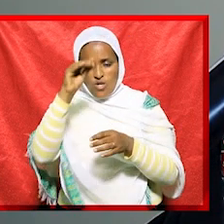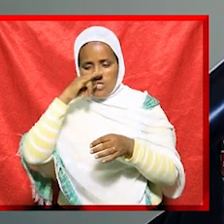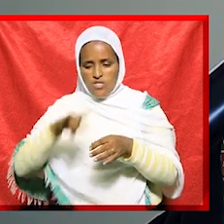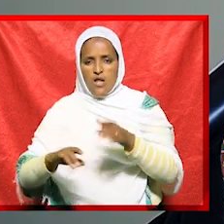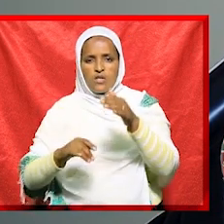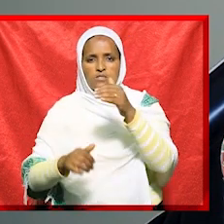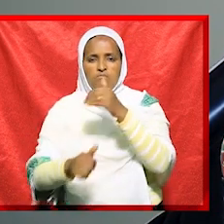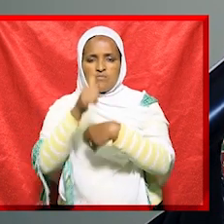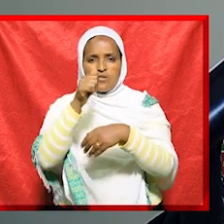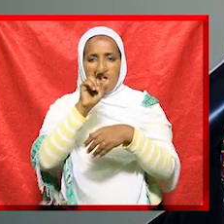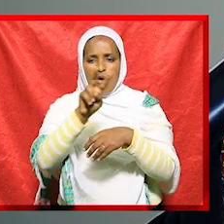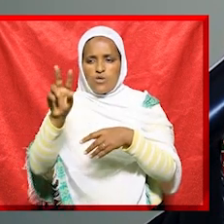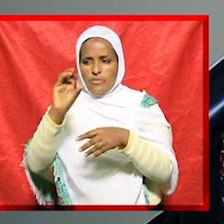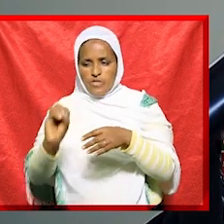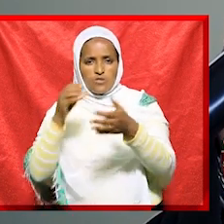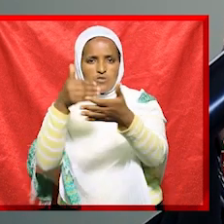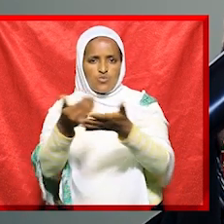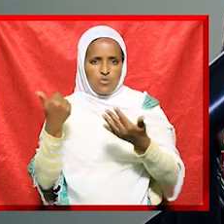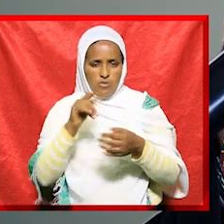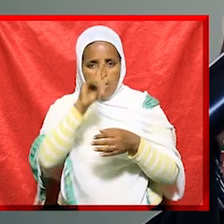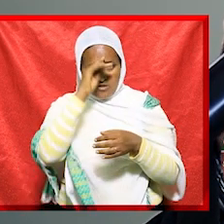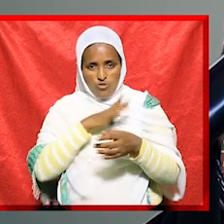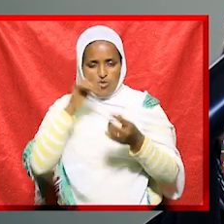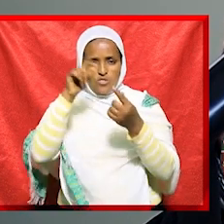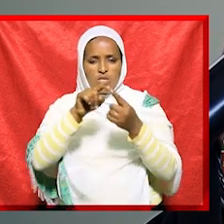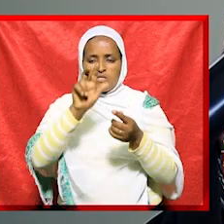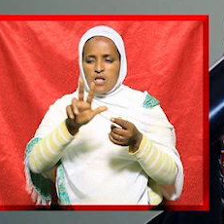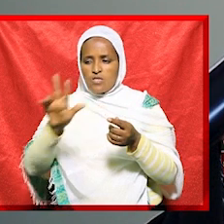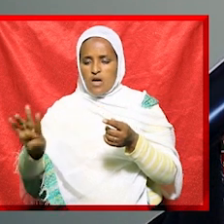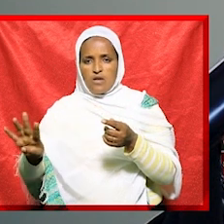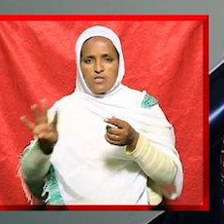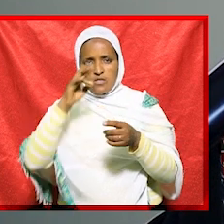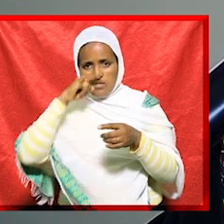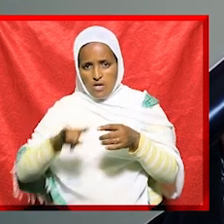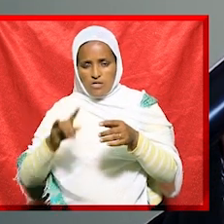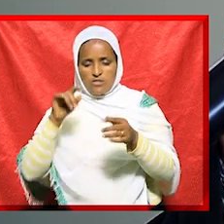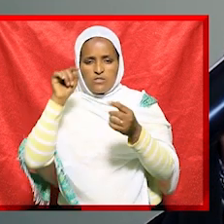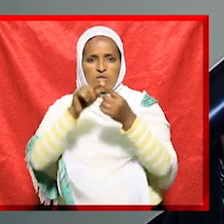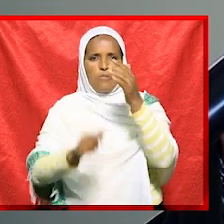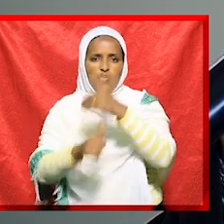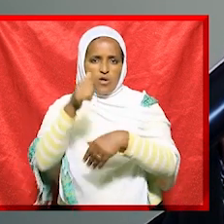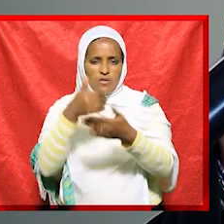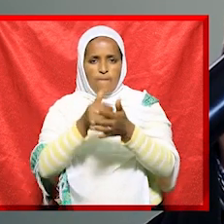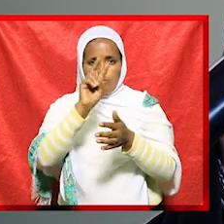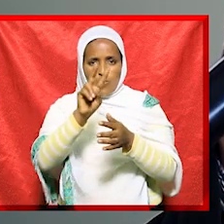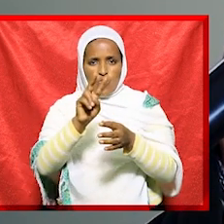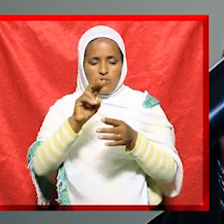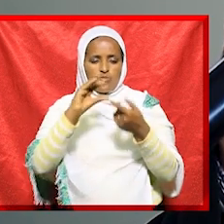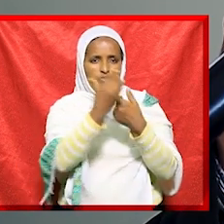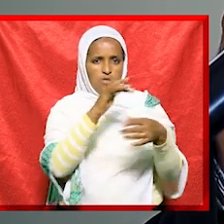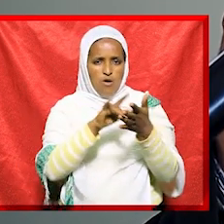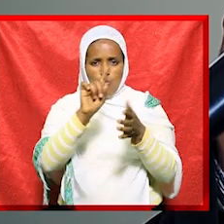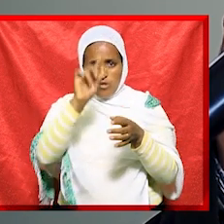የወንድ ህጻናት ልጅ ጥቃት 22% ደርሶ ነበርና አንድ ሰው እስከ 34 ህጻናትን እስከ ማጥቃት እንግዲህ በሁለት